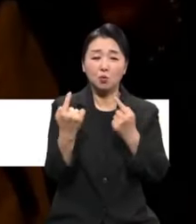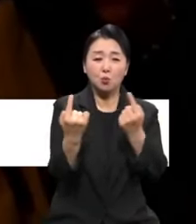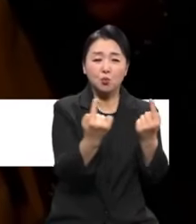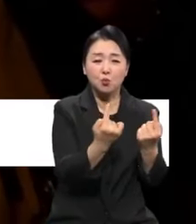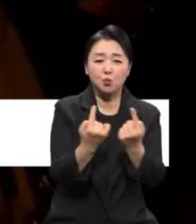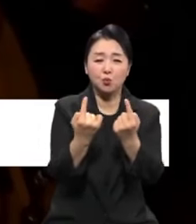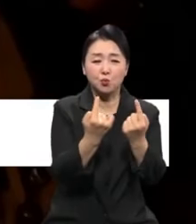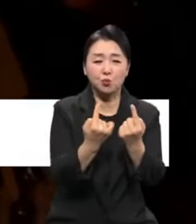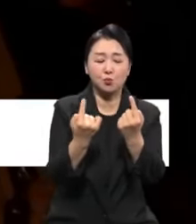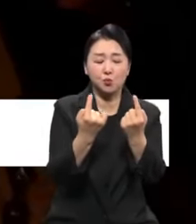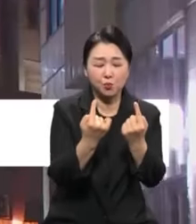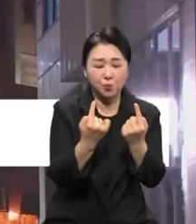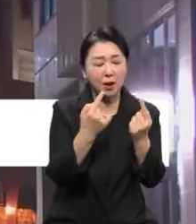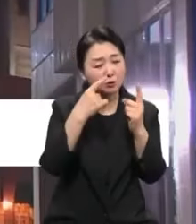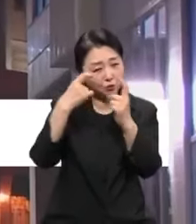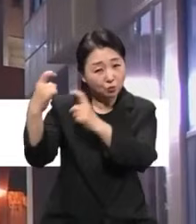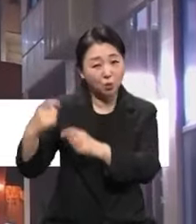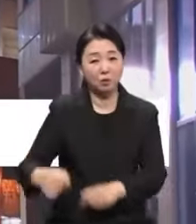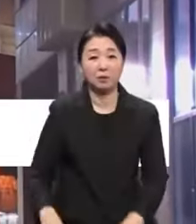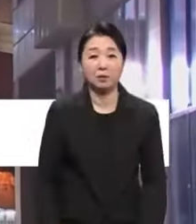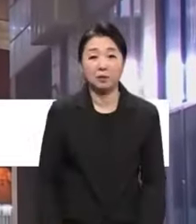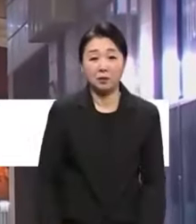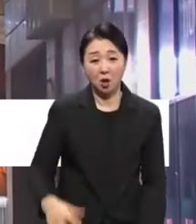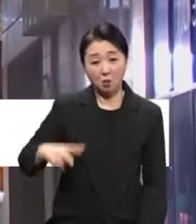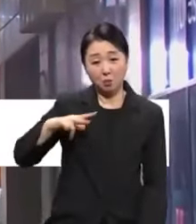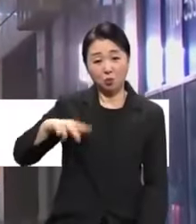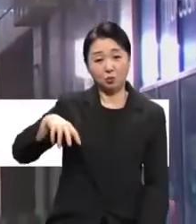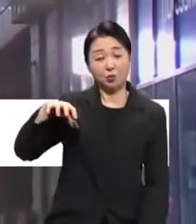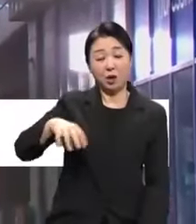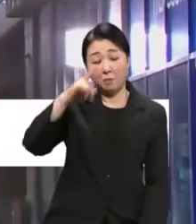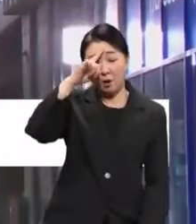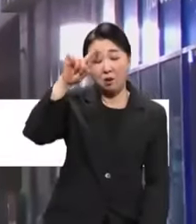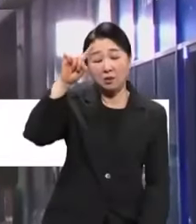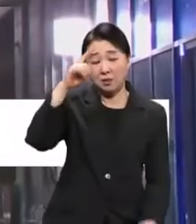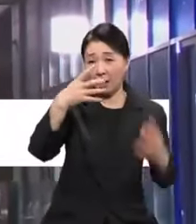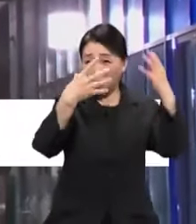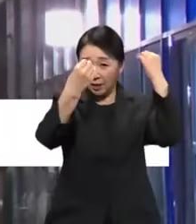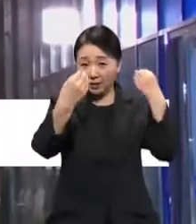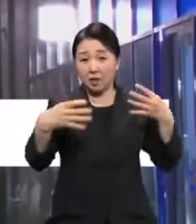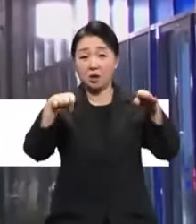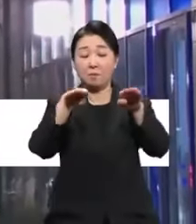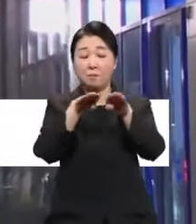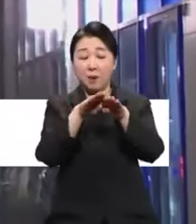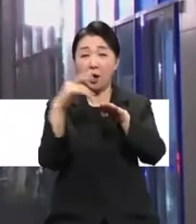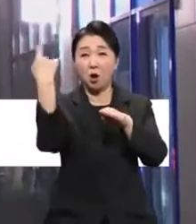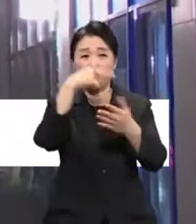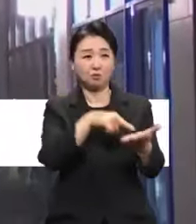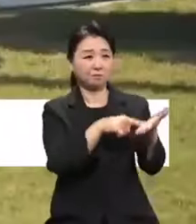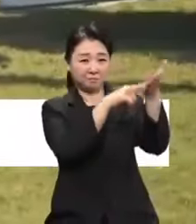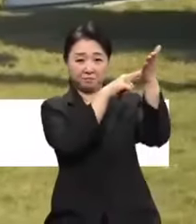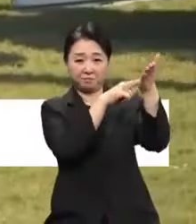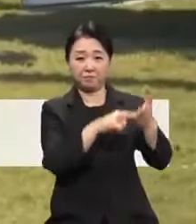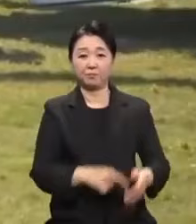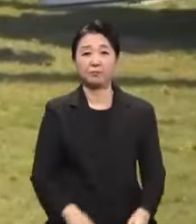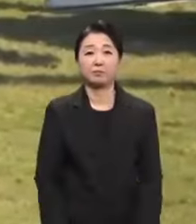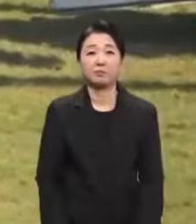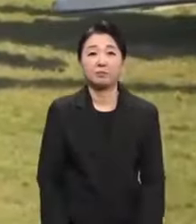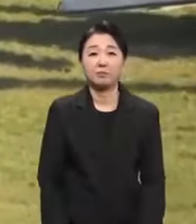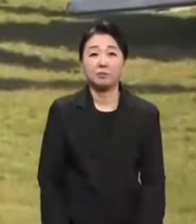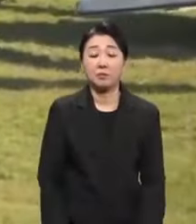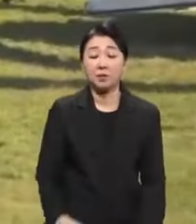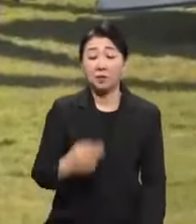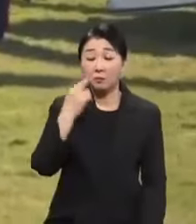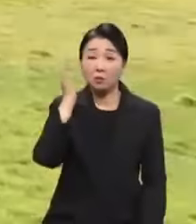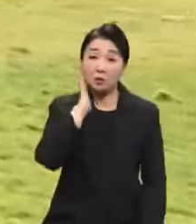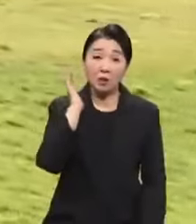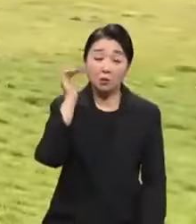나와 나발리를 추모했고 포르투갈에선 러시아 대사관 건물 외벽에 나발리의 얼굴을 띄웠습니다. 바이든 미국